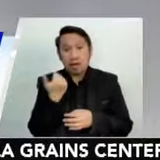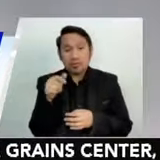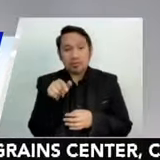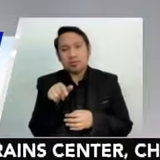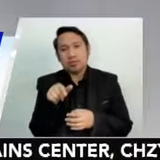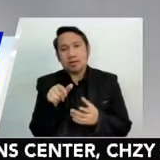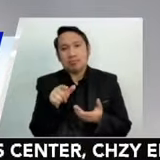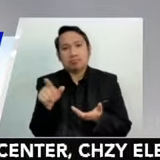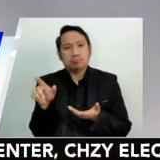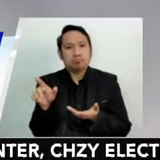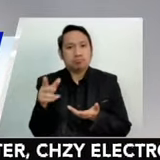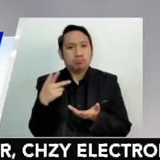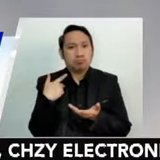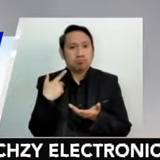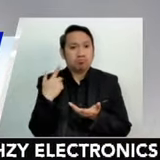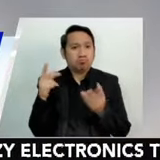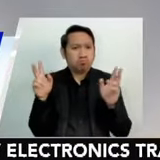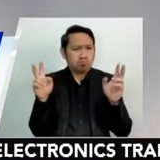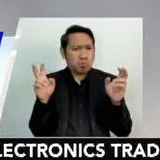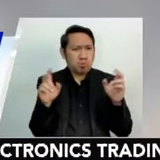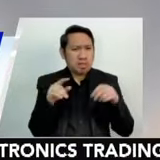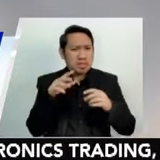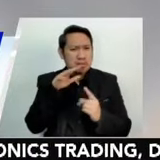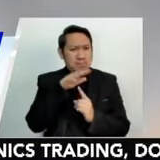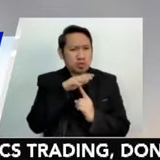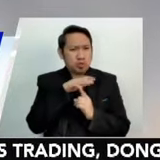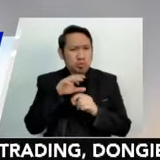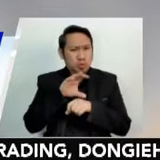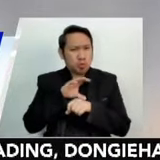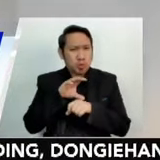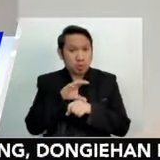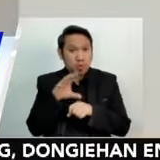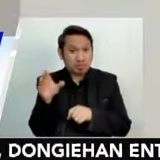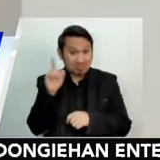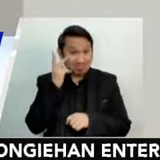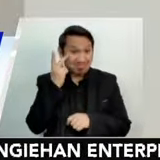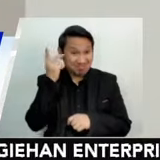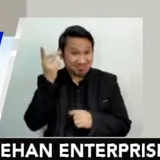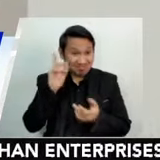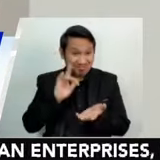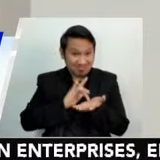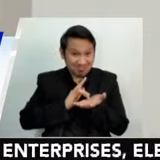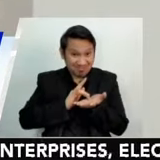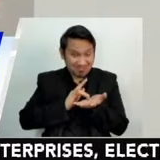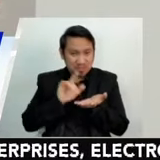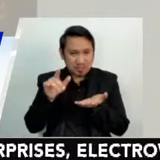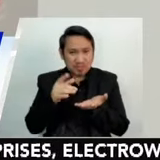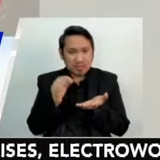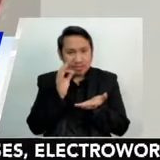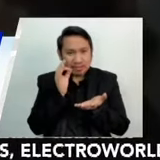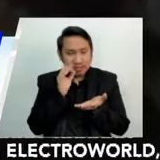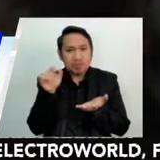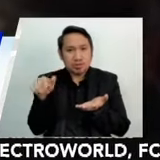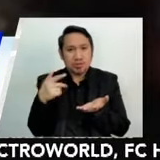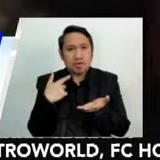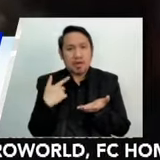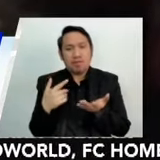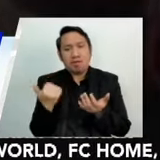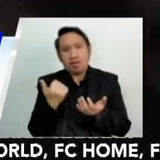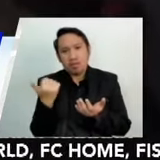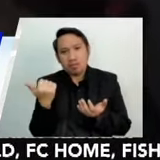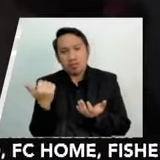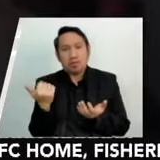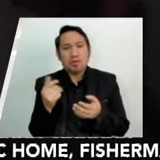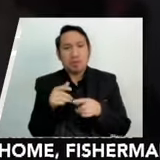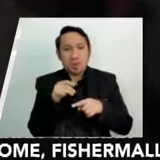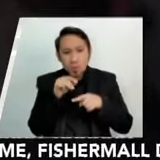mushroom chocolate. Nakumpiska rin sa kanilang halos 100 tableta ng ecstasy at cocaine. Tumanggi magbigay ng pahayag ang